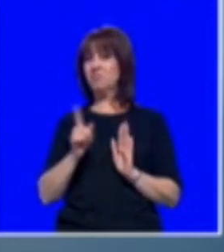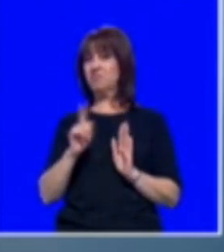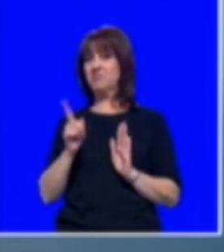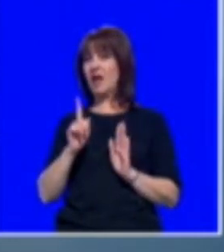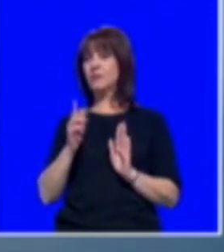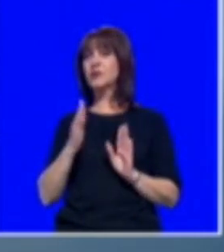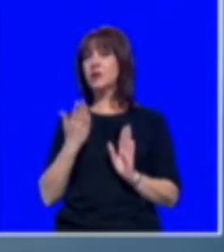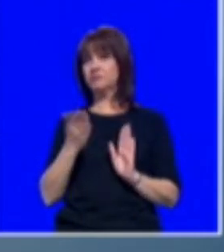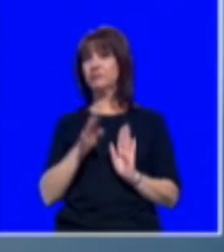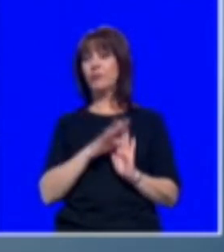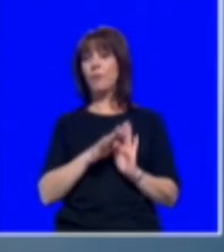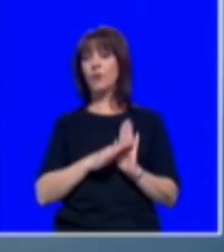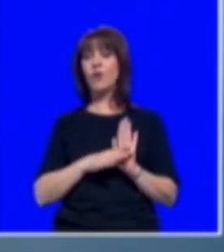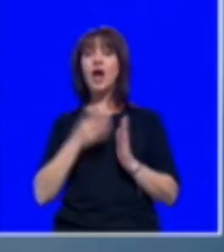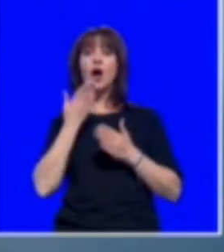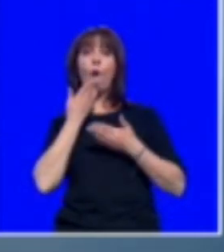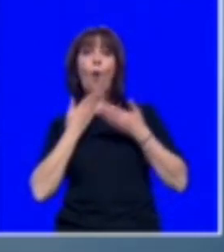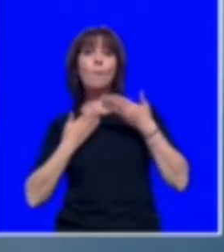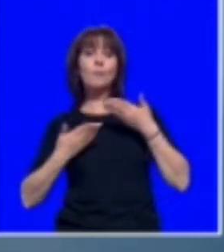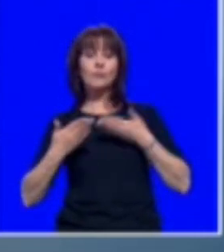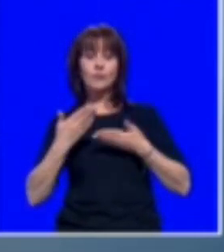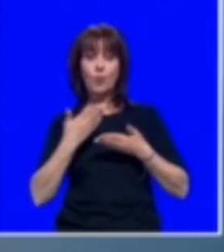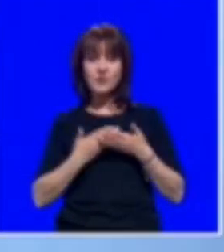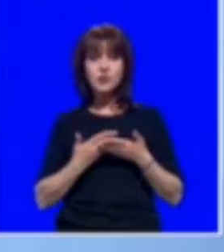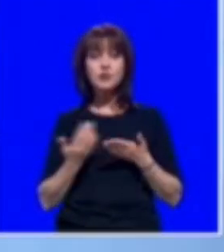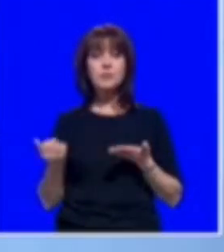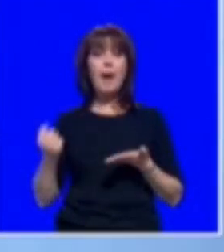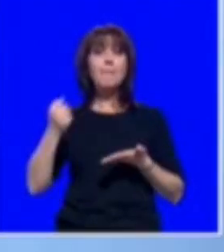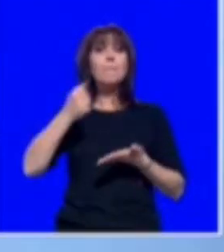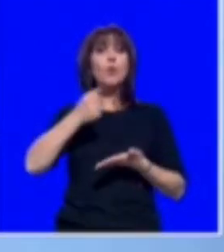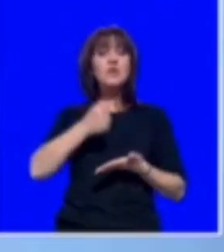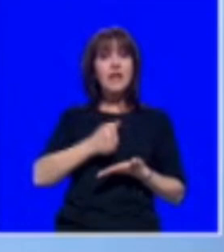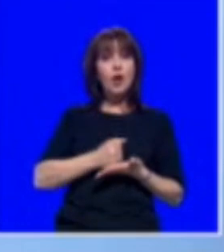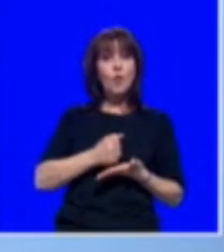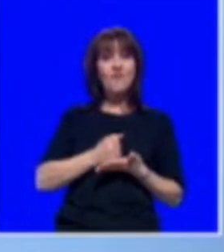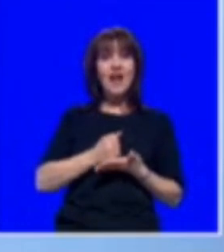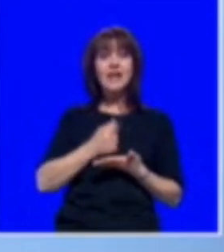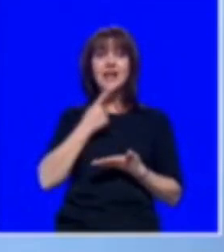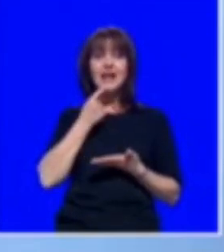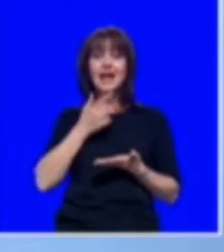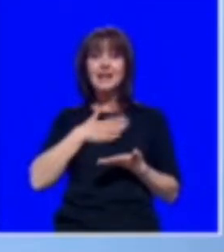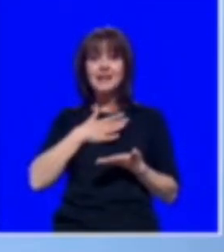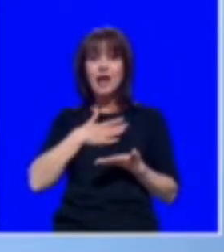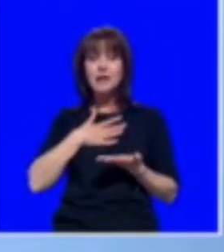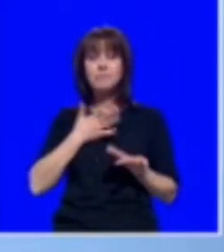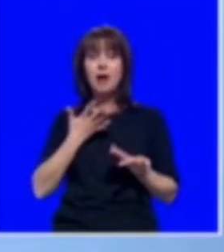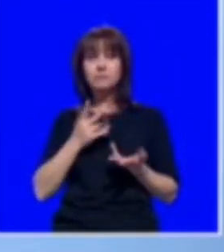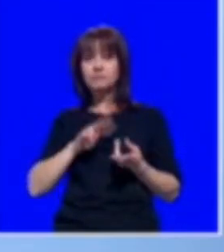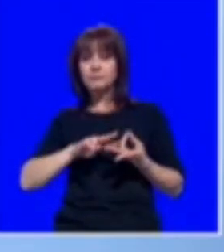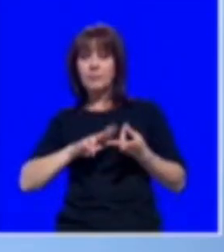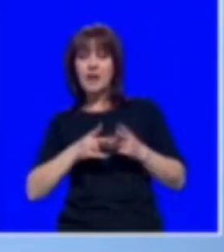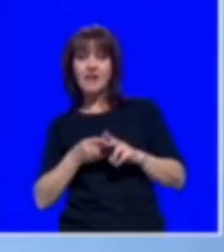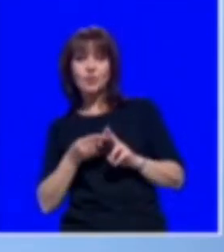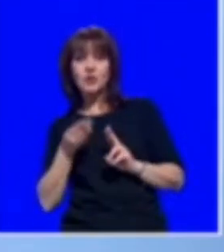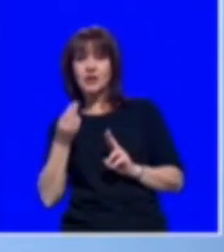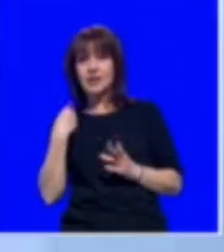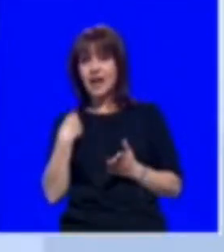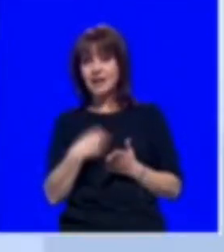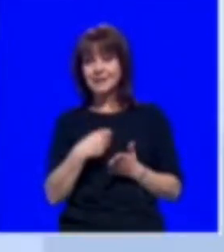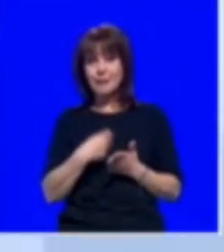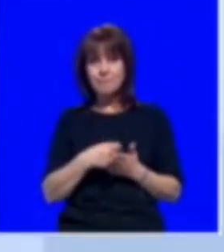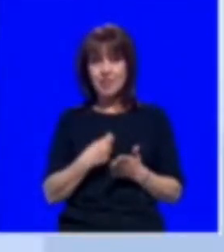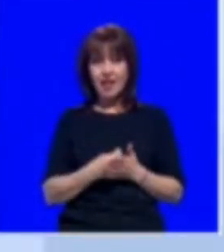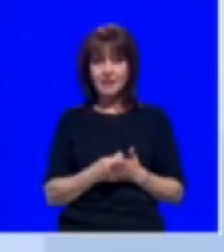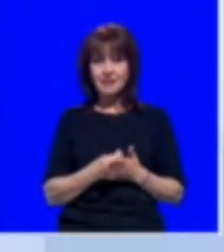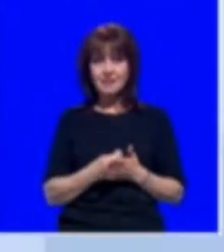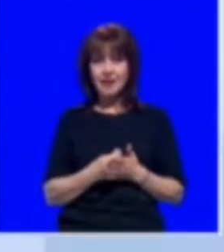заложено обсъждане на постановление, което да има трансфер за обезпечаване на заплатите на